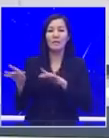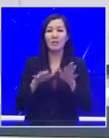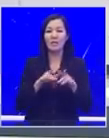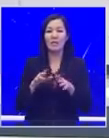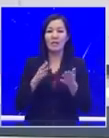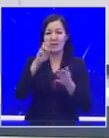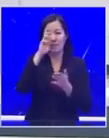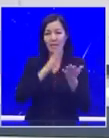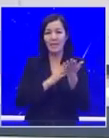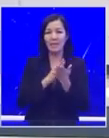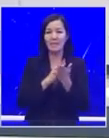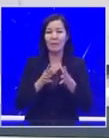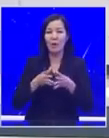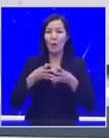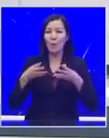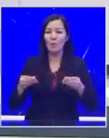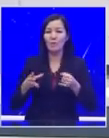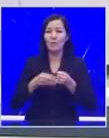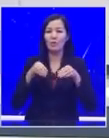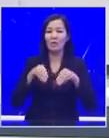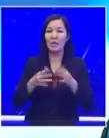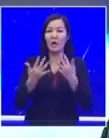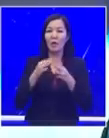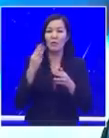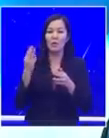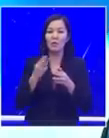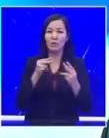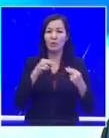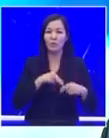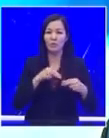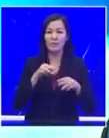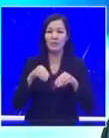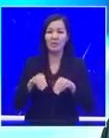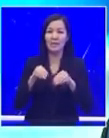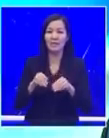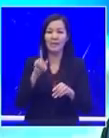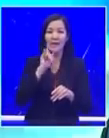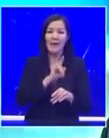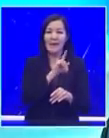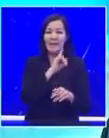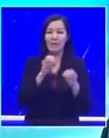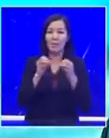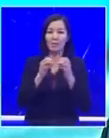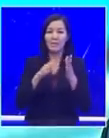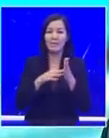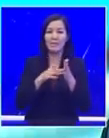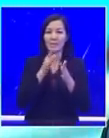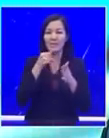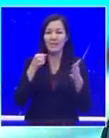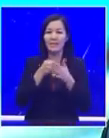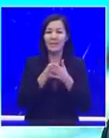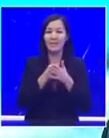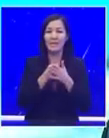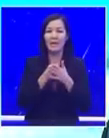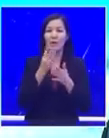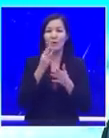жұмыс істейтіндер, көктемгі егіс жұмыстары бойынша ауыл шаруашылық саласында жұмыс істейтіндер, әйелдер, 18 жасқа дейінгі 3 баласы бар